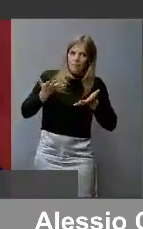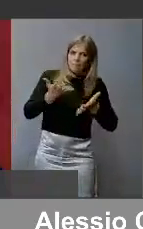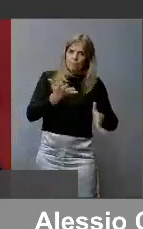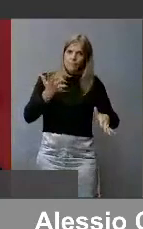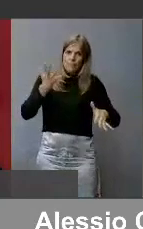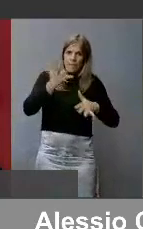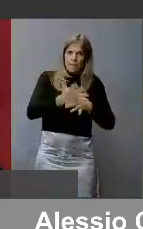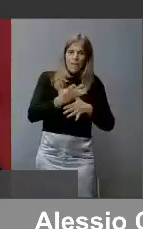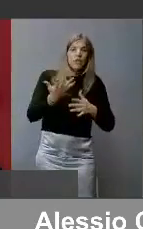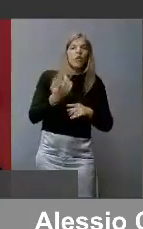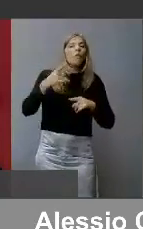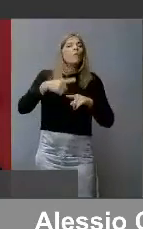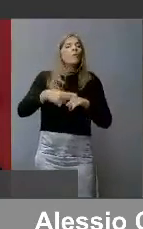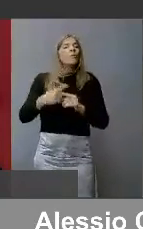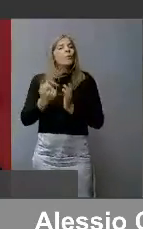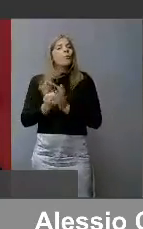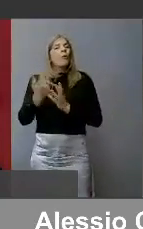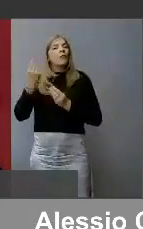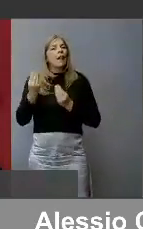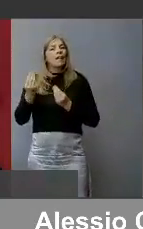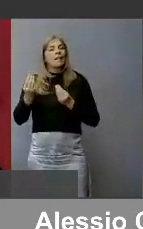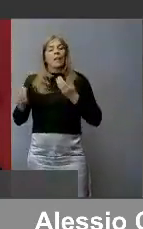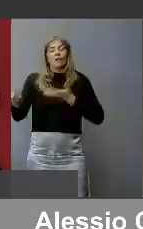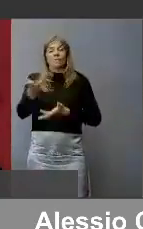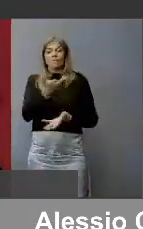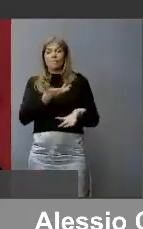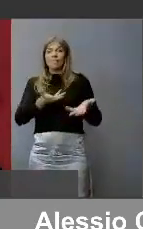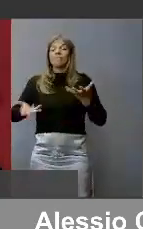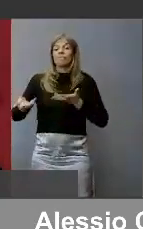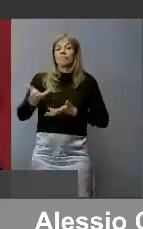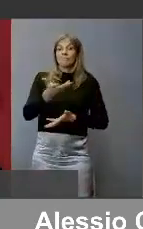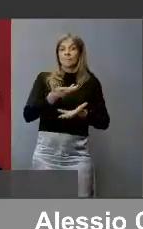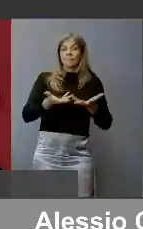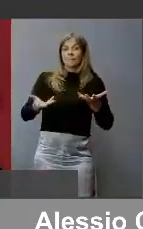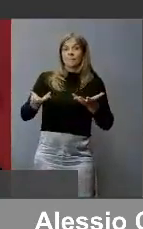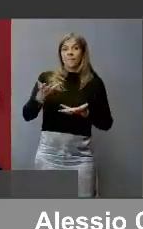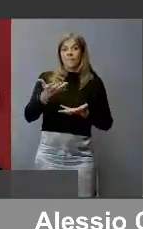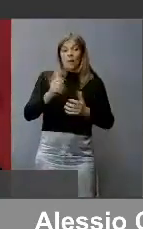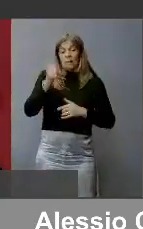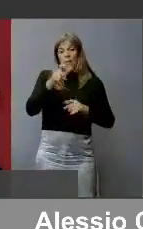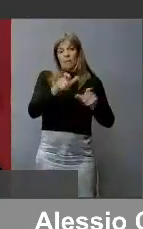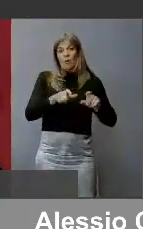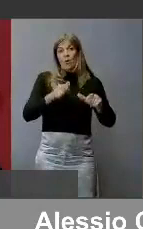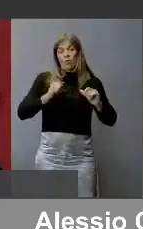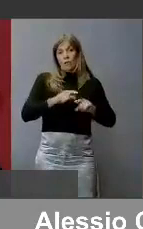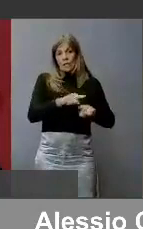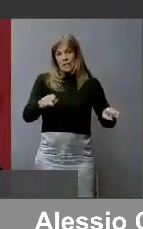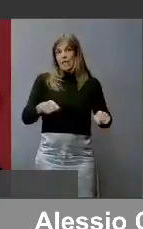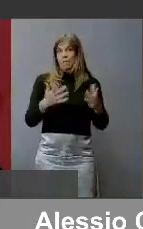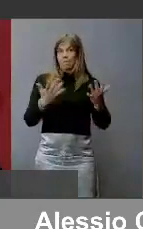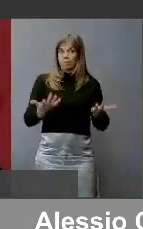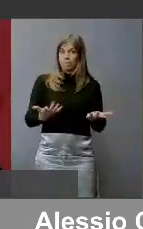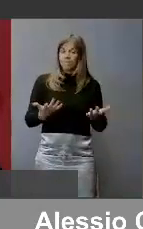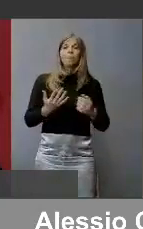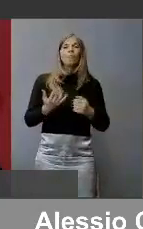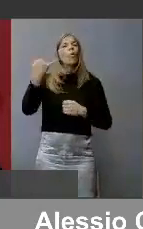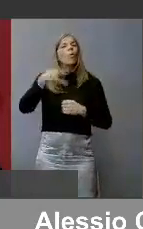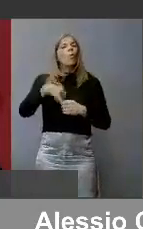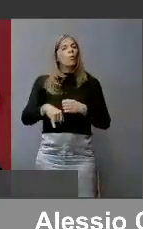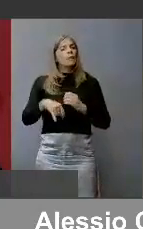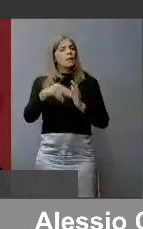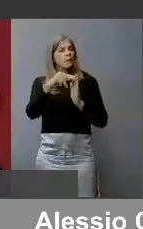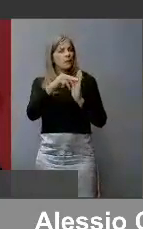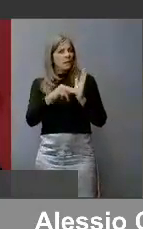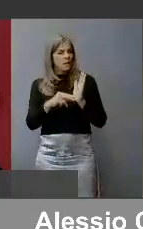il l'engagement il coinvolgimento da parte dei dei cittadini gli ultimi numeri che abbiamo ricevuto che siano